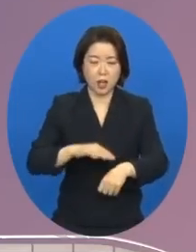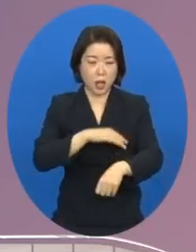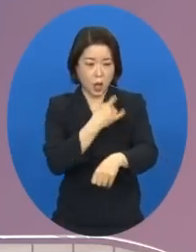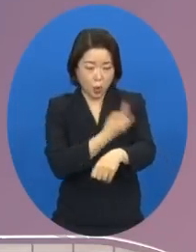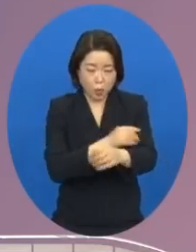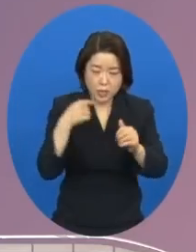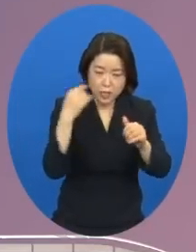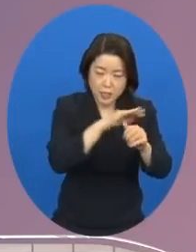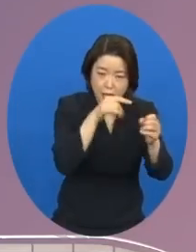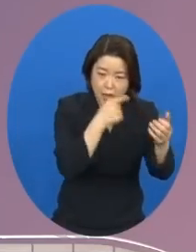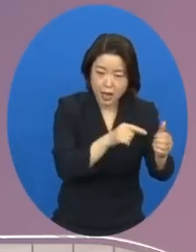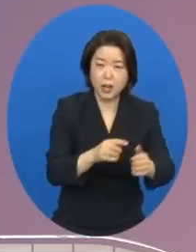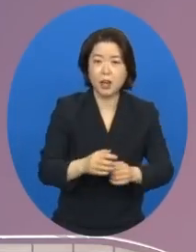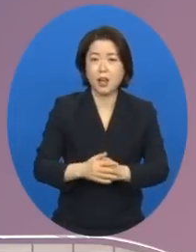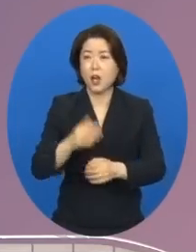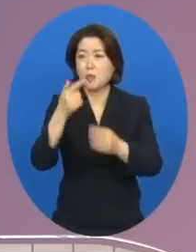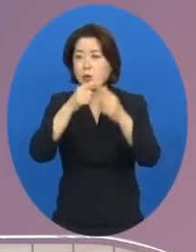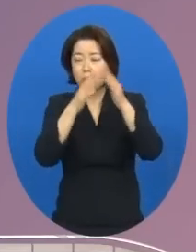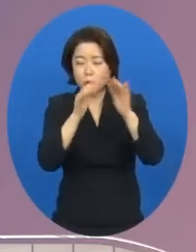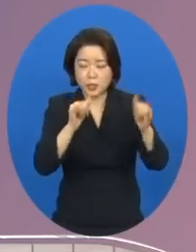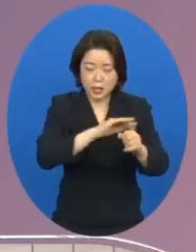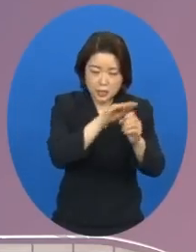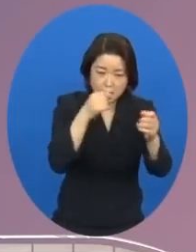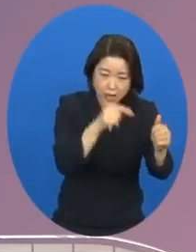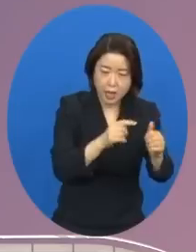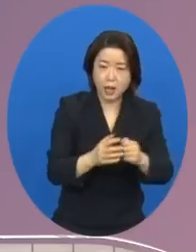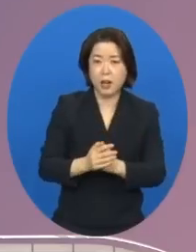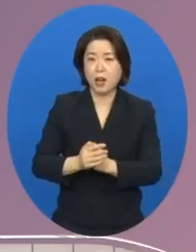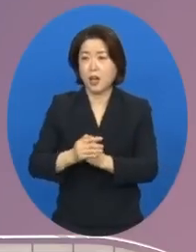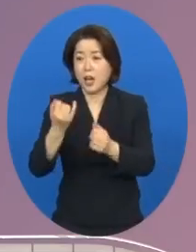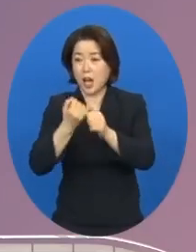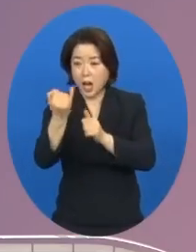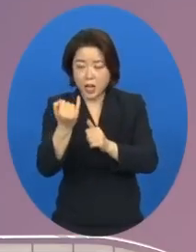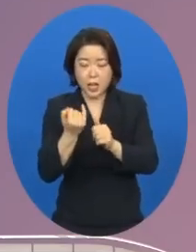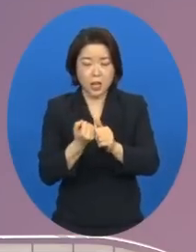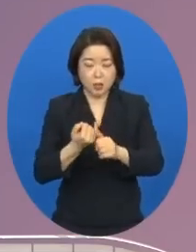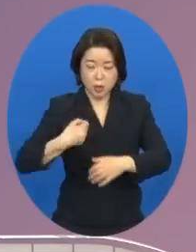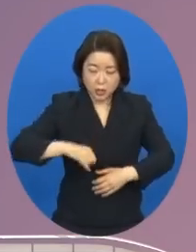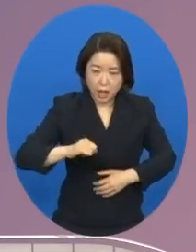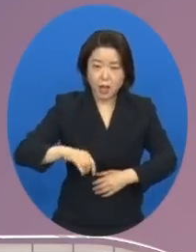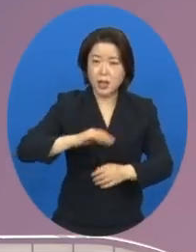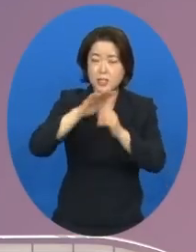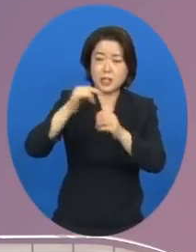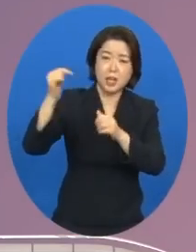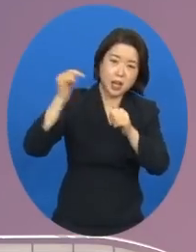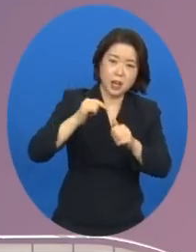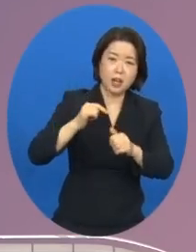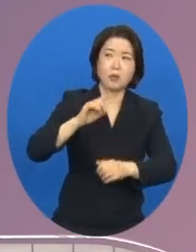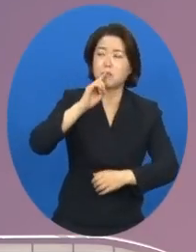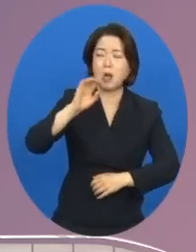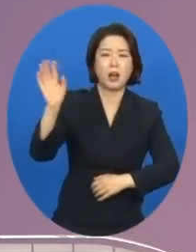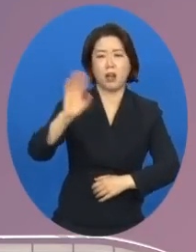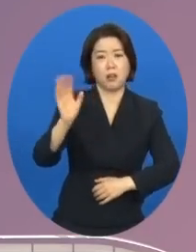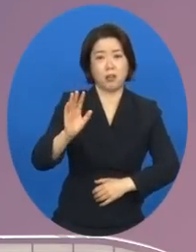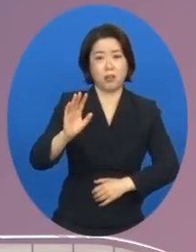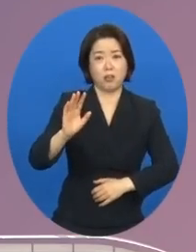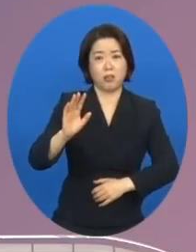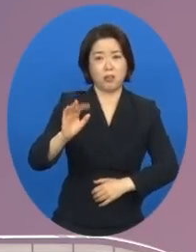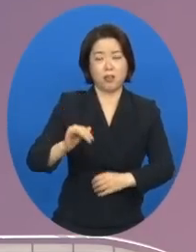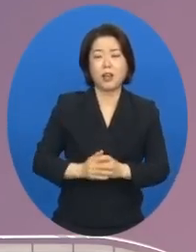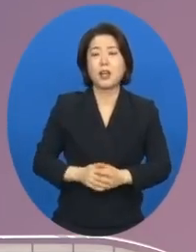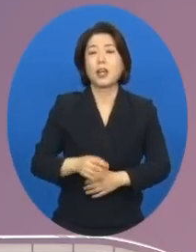사랑하라, 교인을 사랑하라, 아내를 사랑하라, 딸들을 사랑하라, 그렇게 말씀 안 하셨어요.